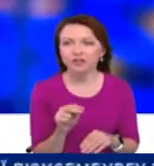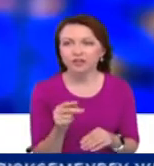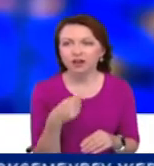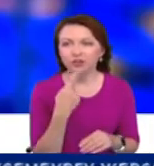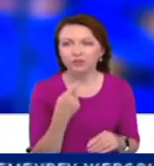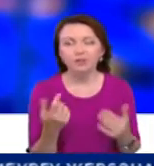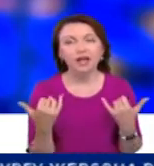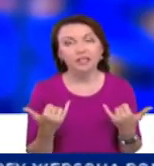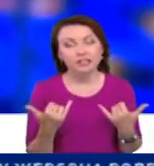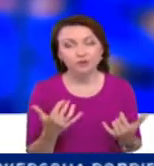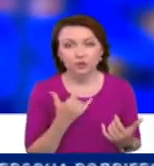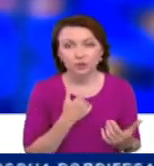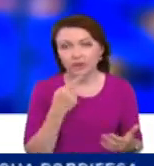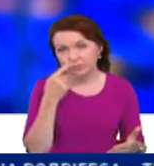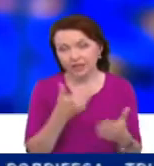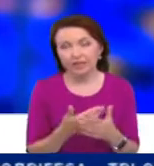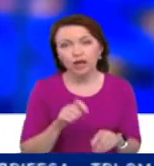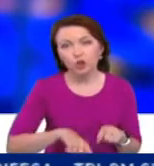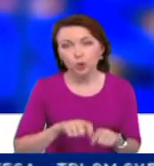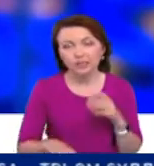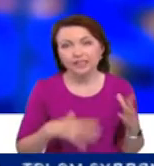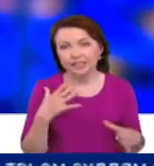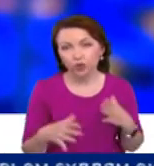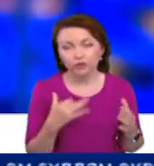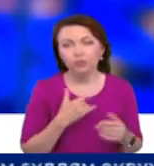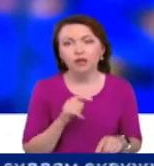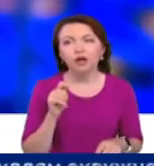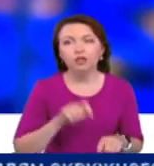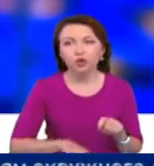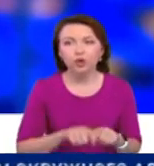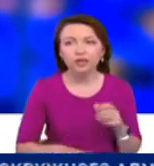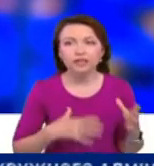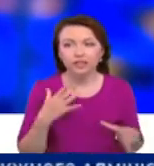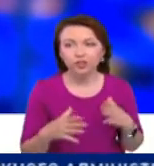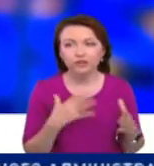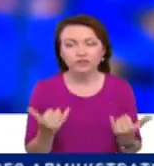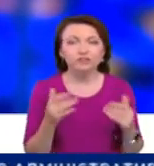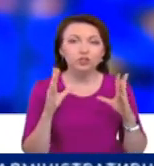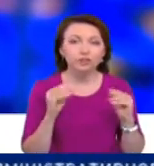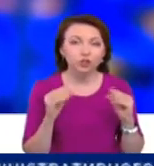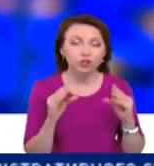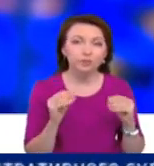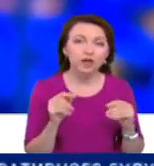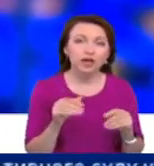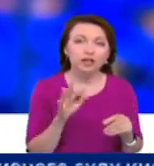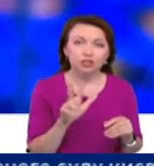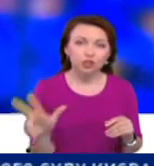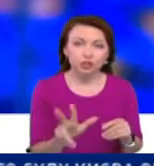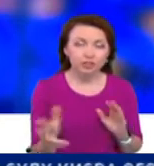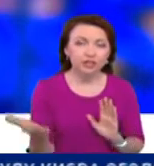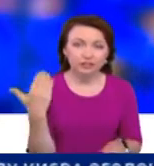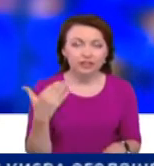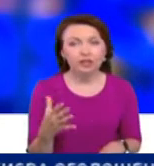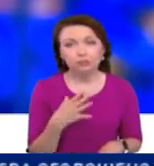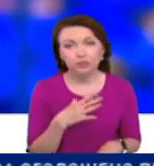у нас буквально перед контрольною тренуванням, у нас була контрольна тренування сьогодні вечором, 3 години назад.